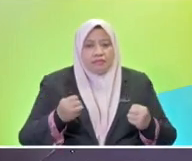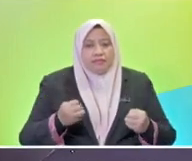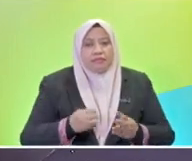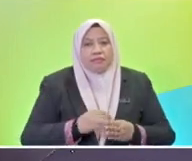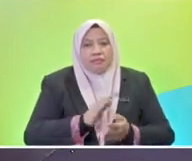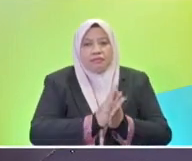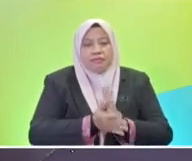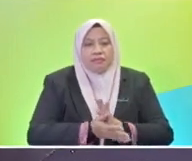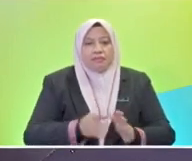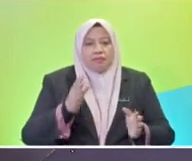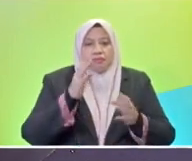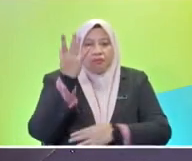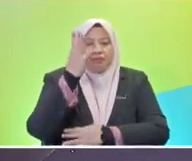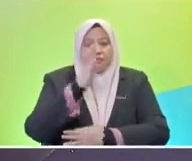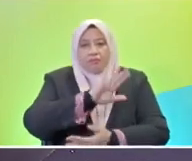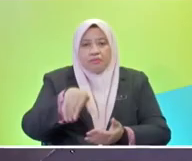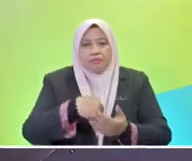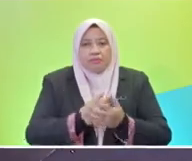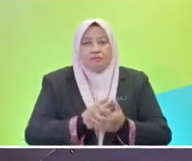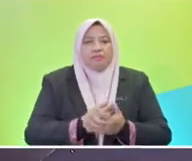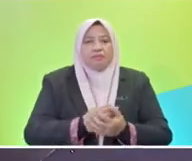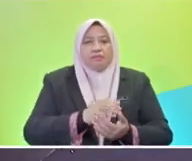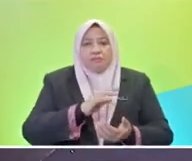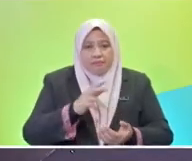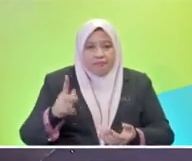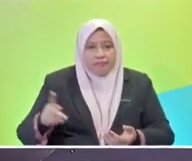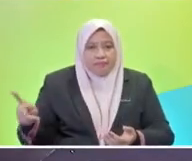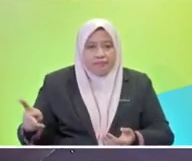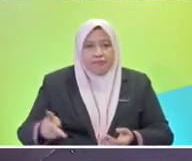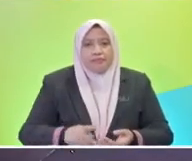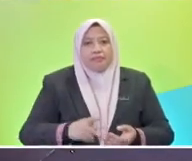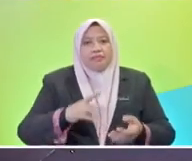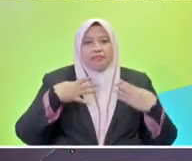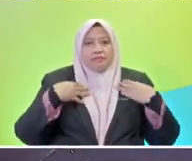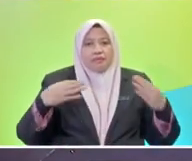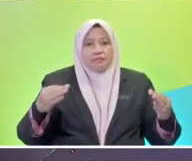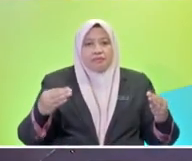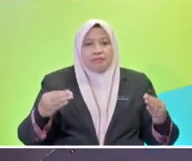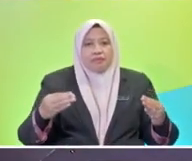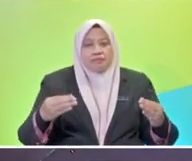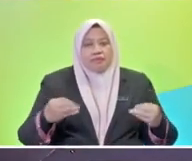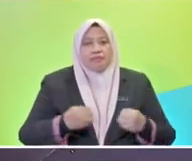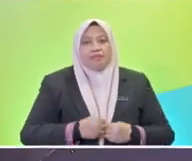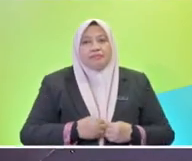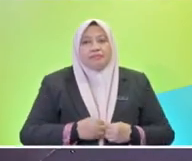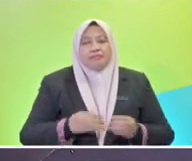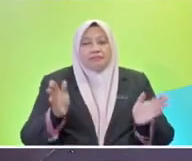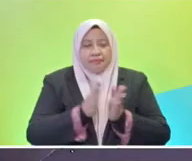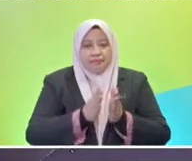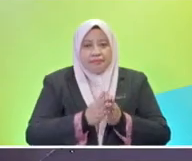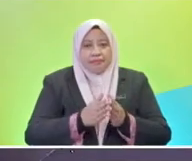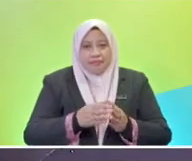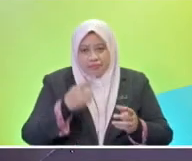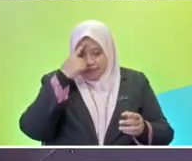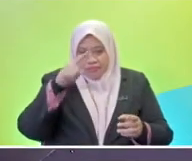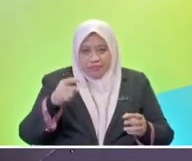Jadi bila pokok ni dapat ketiga-tiga sumbernya, jadi pokok ini pun subur. Yes. Tepuk tangan untuk